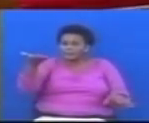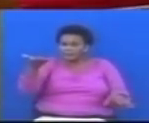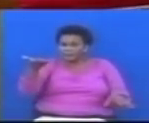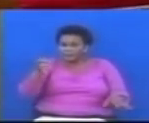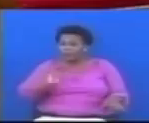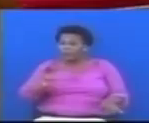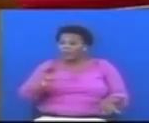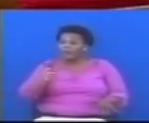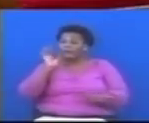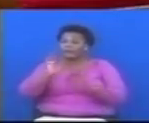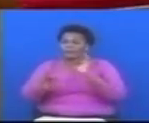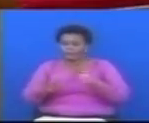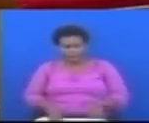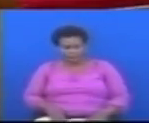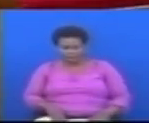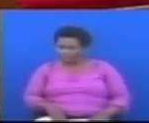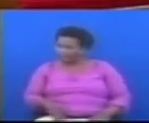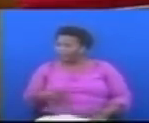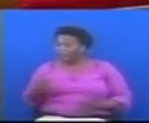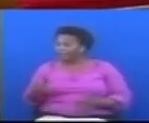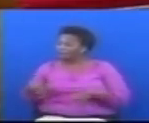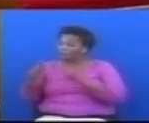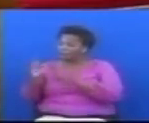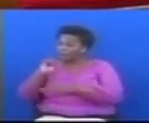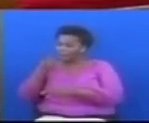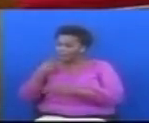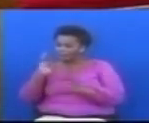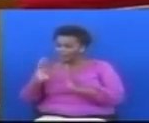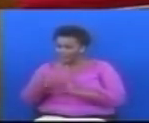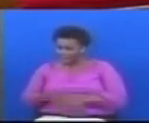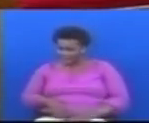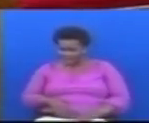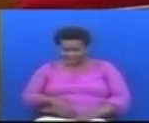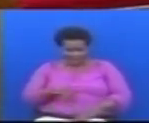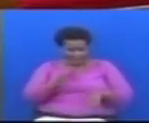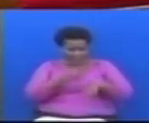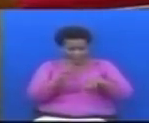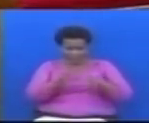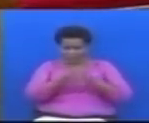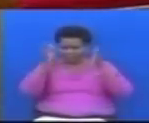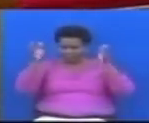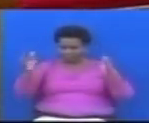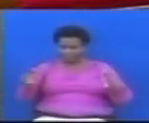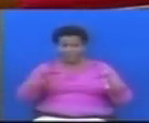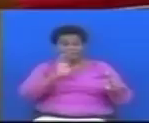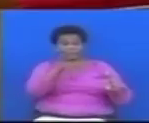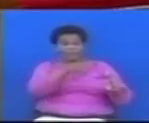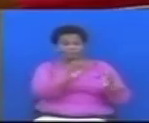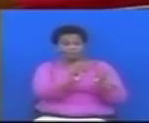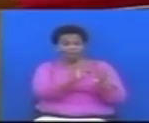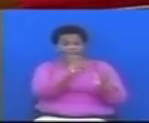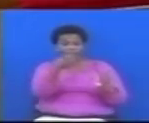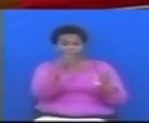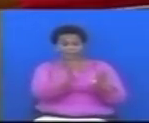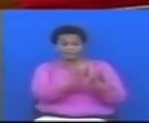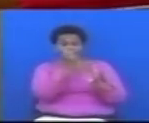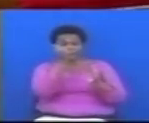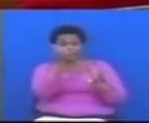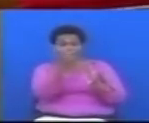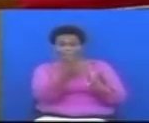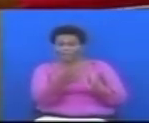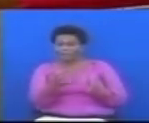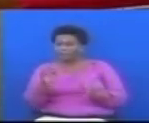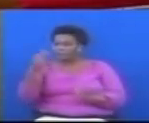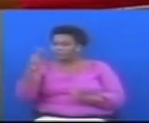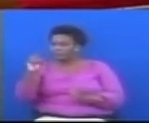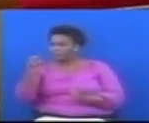msingi tumesema katika kipindi hiki cha muda wa kati kati ya mwaka 2010 mpaka 20 tumekuwa tukitekeleza miradi ya muda wa kati na muda